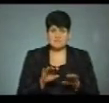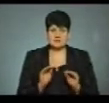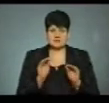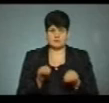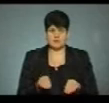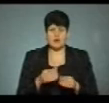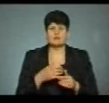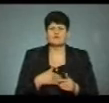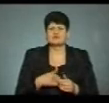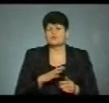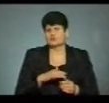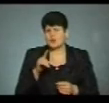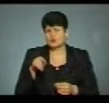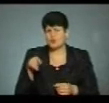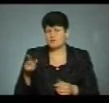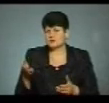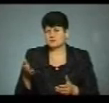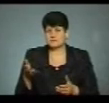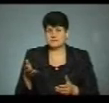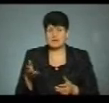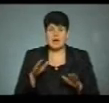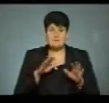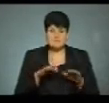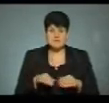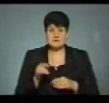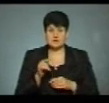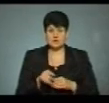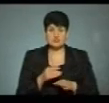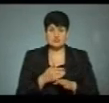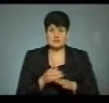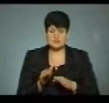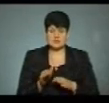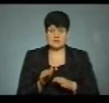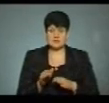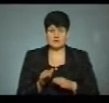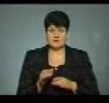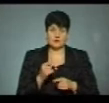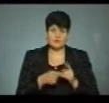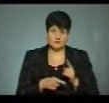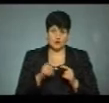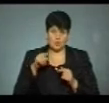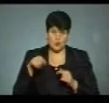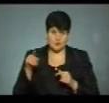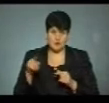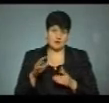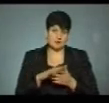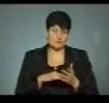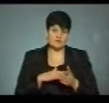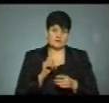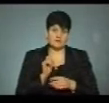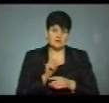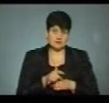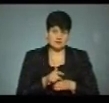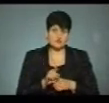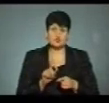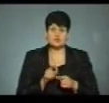чого нумерація була здійснена. Але після того частина десь до половини пронумеровані, мабуть, була дана вказівка, що